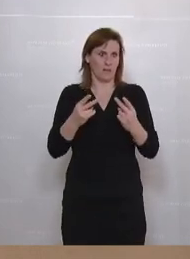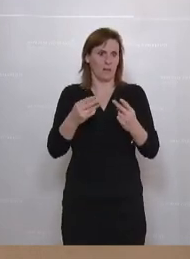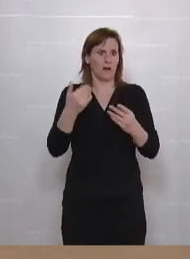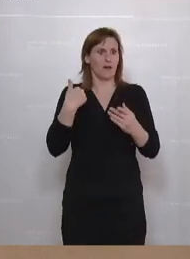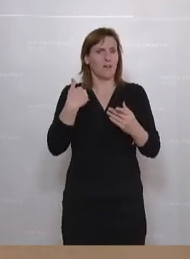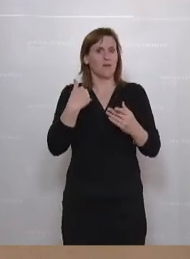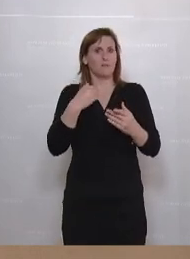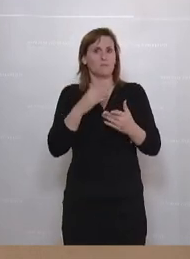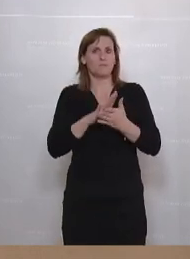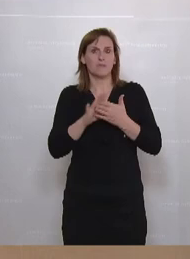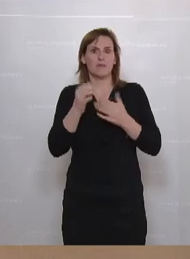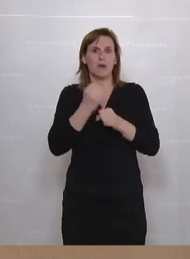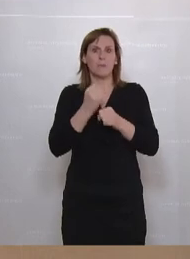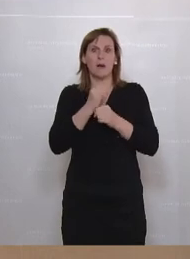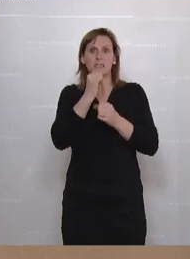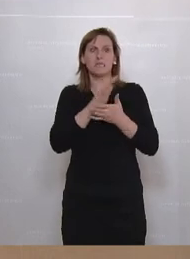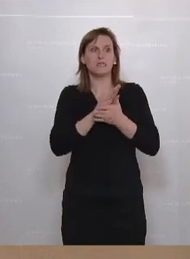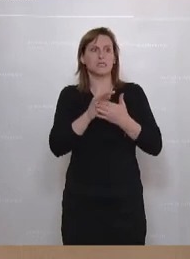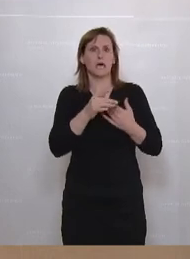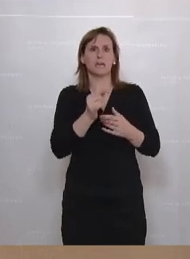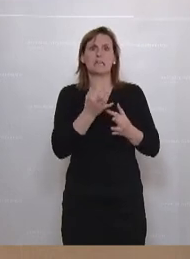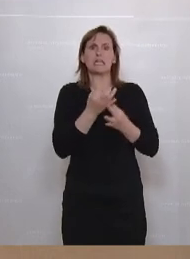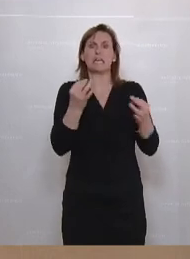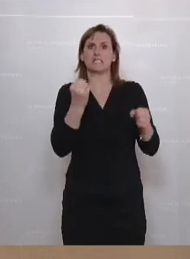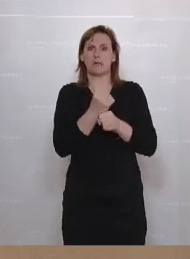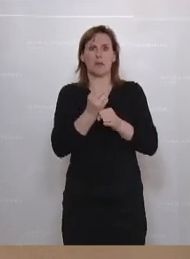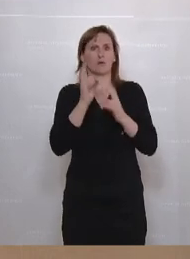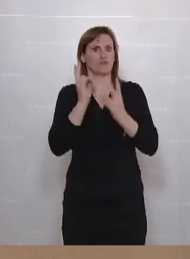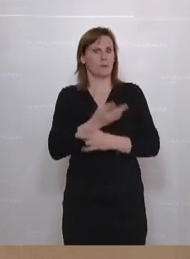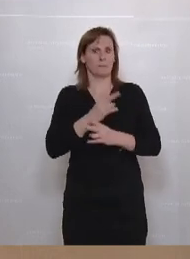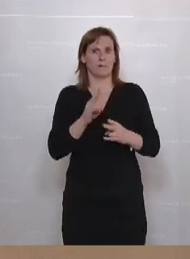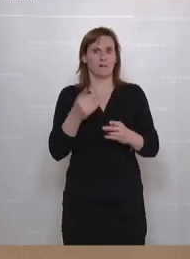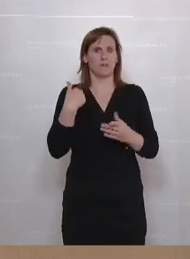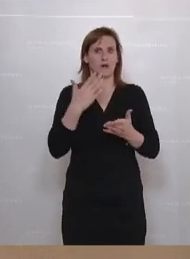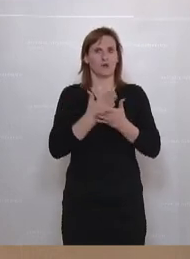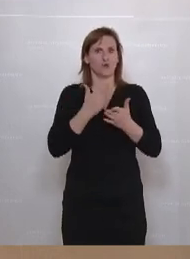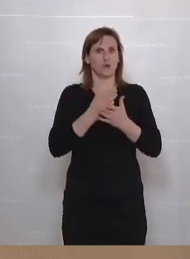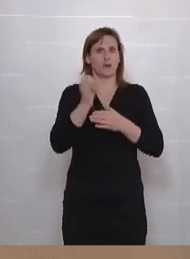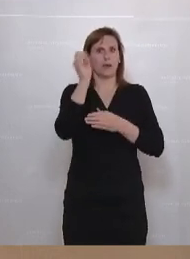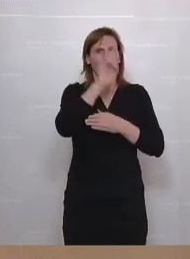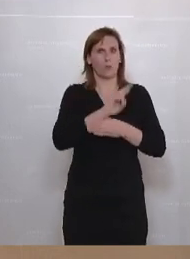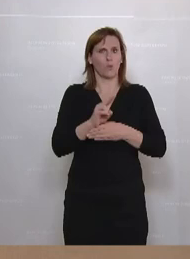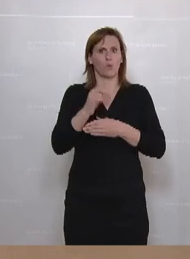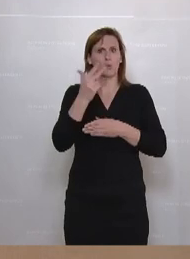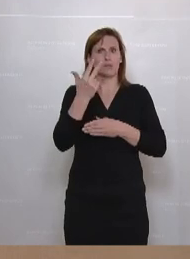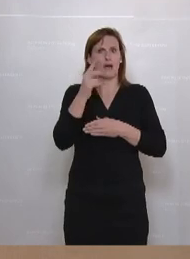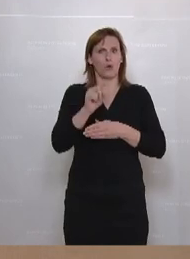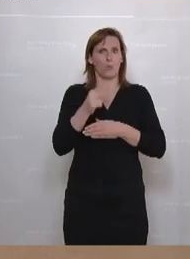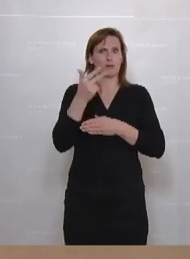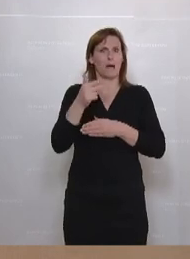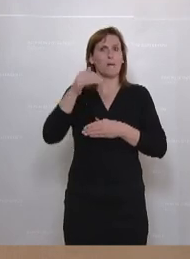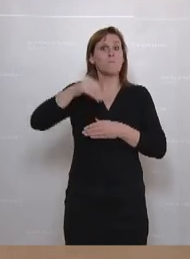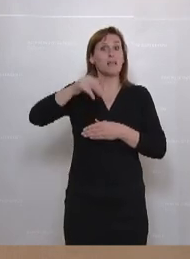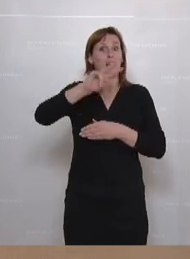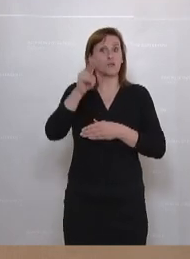nicht kleinreden. Zum einen hat die Europäische Union schon letztes Jahr ein massives Hilfspaket von 3,3 Milliarden Euro im Zusammenhang mit der Pandemie zur Verfügung